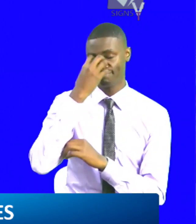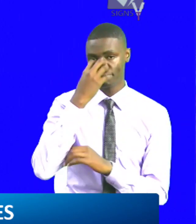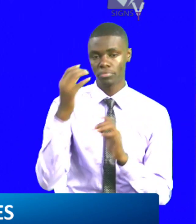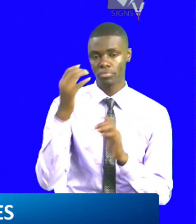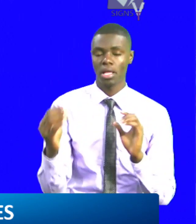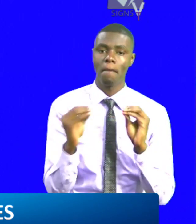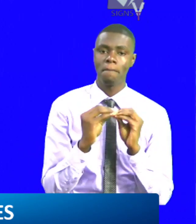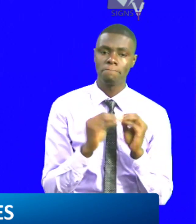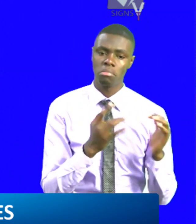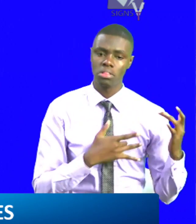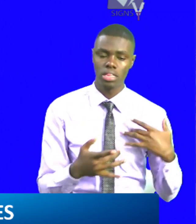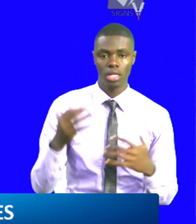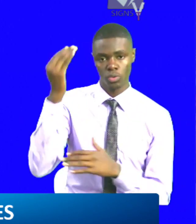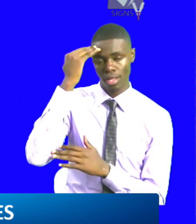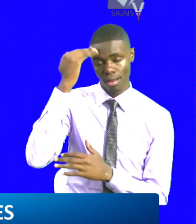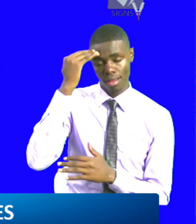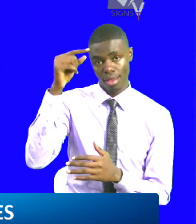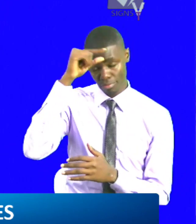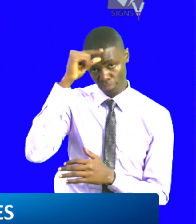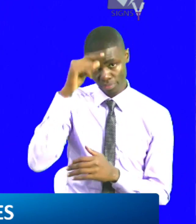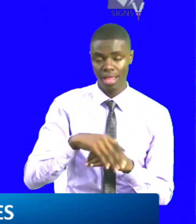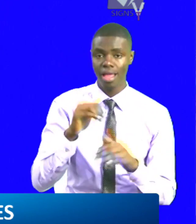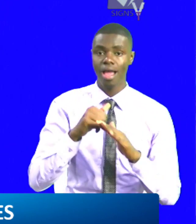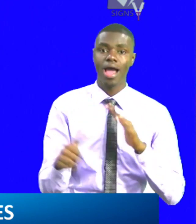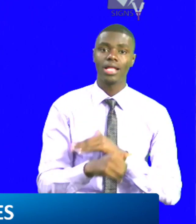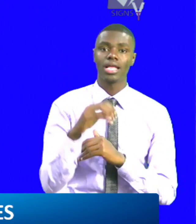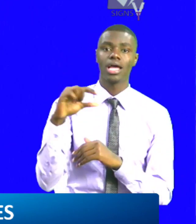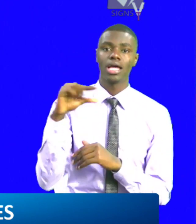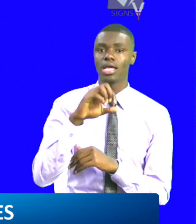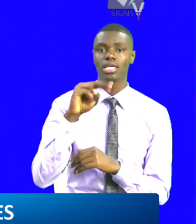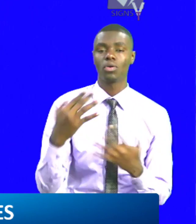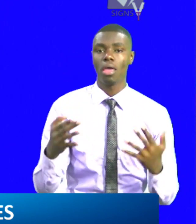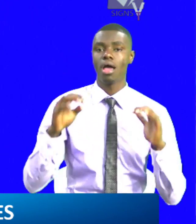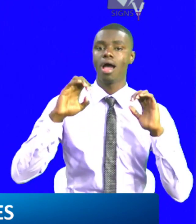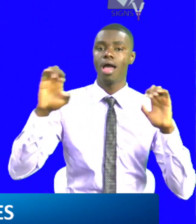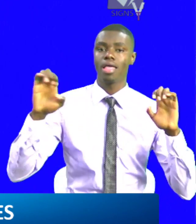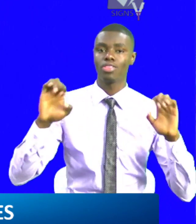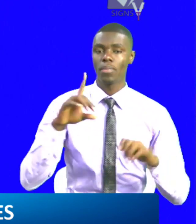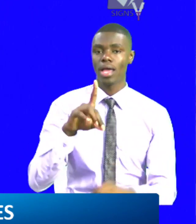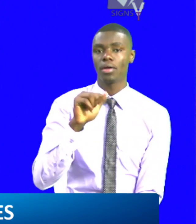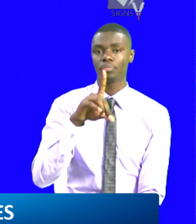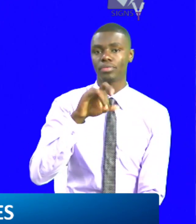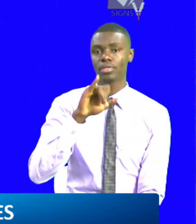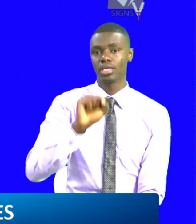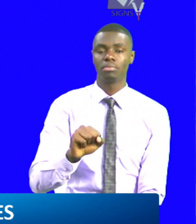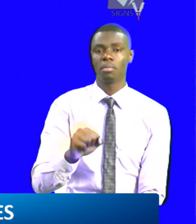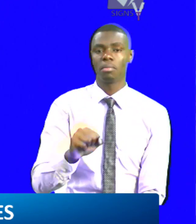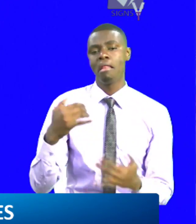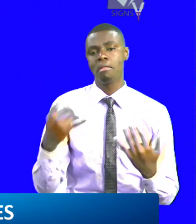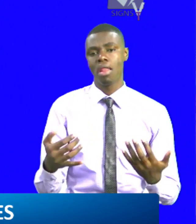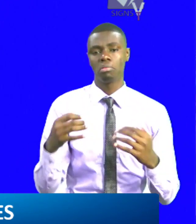zinafanywa. Kinyume na hapo awali ambako kulikuwa ni watu wachache tu, watu wachache sana